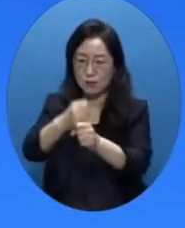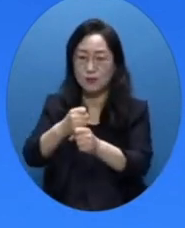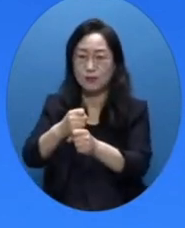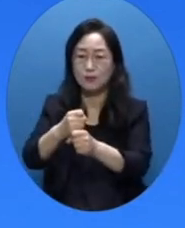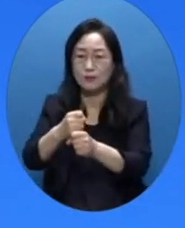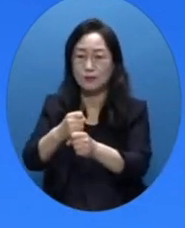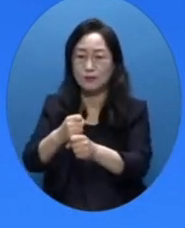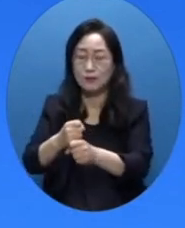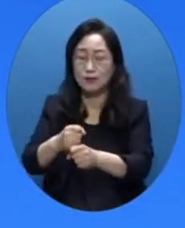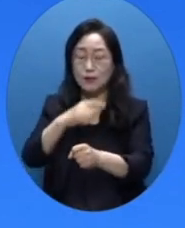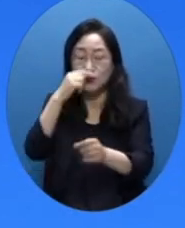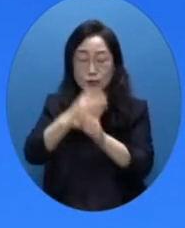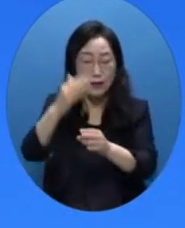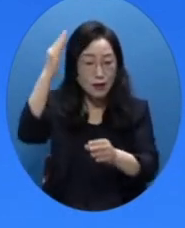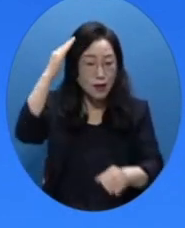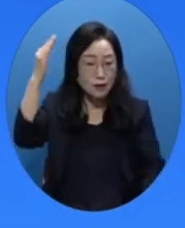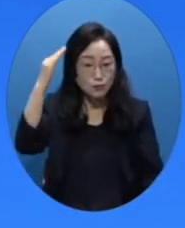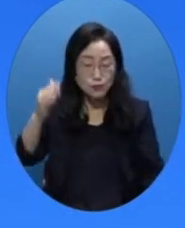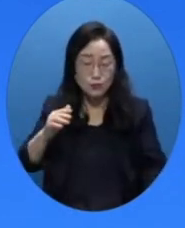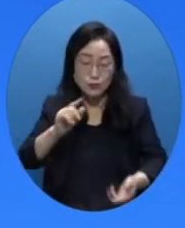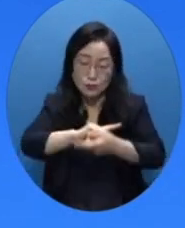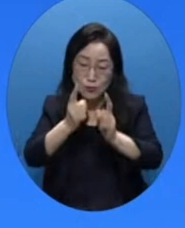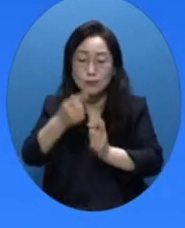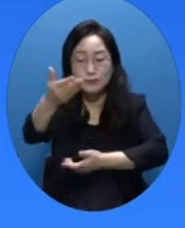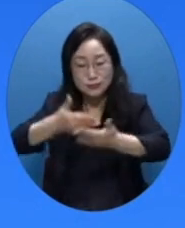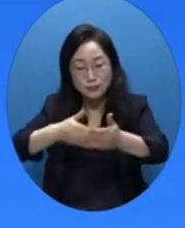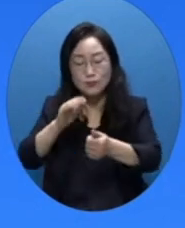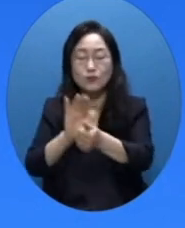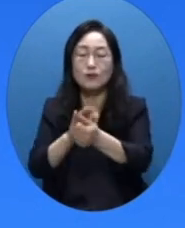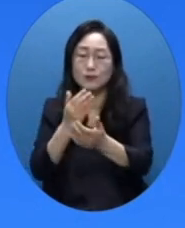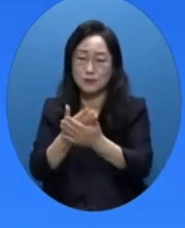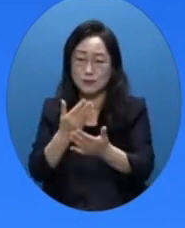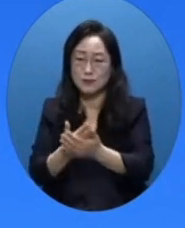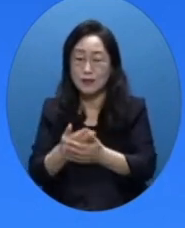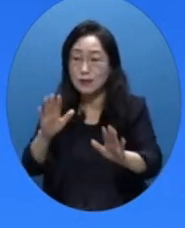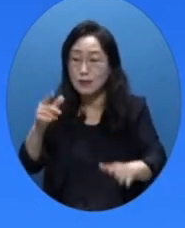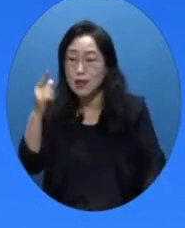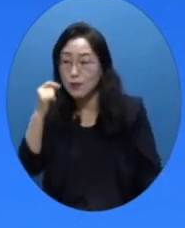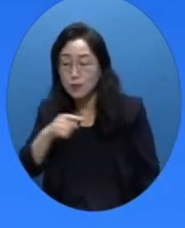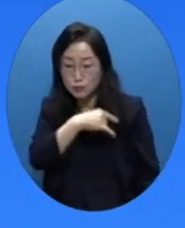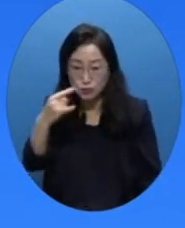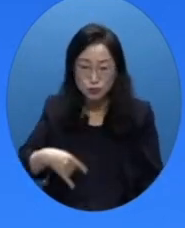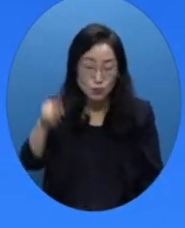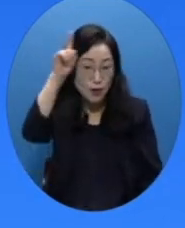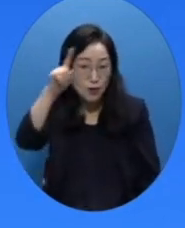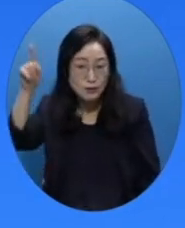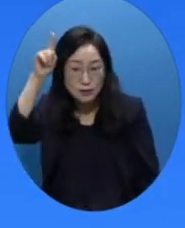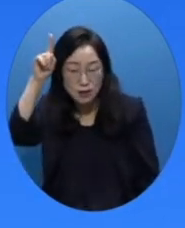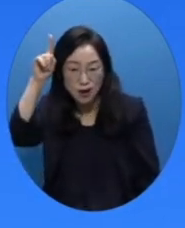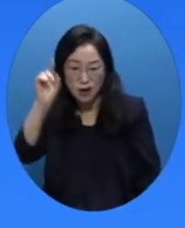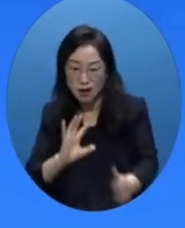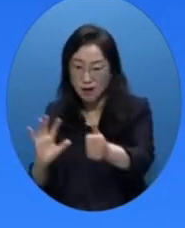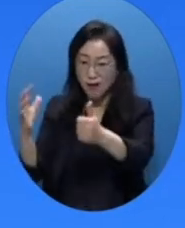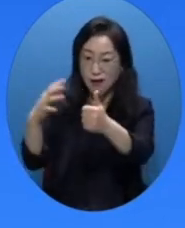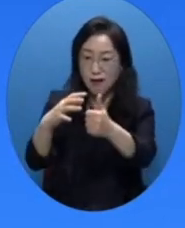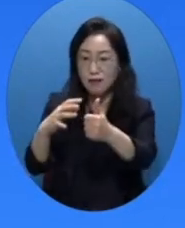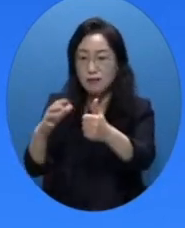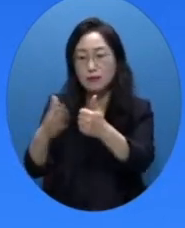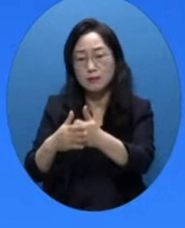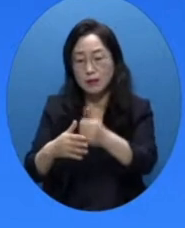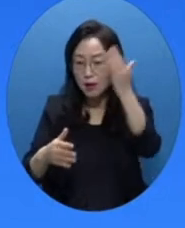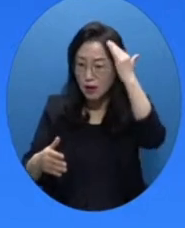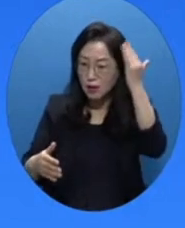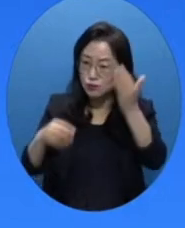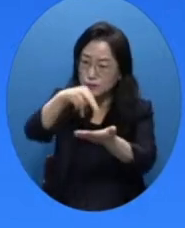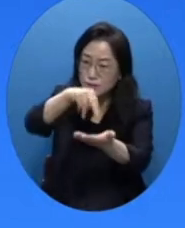주옵시고 남북관계가 바로 되게 하여 주옵시고 지금 일본, 중국, 러시아에 둘러싸여서 우리가 여러 가지로 어려움 당하고